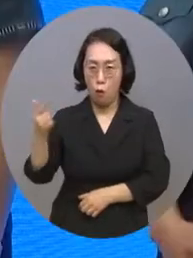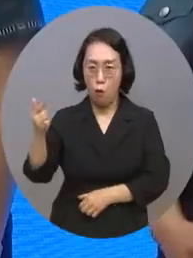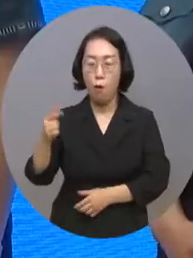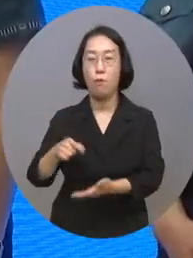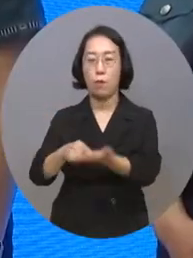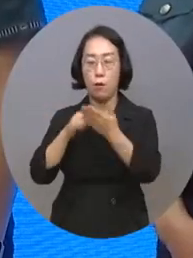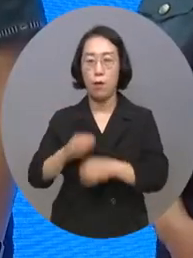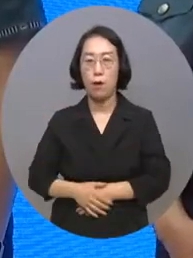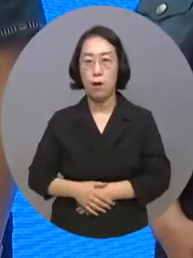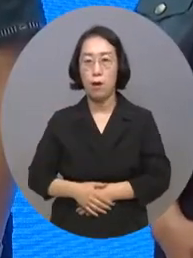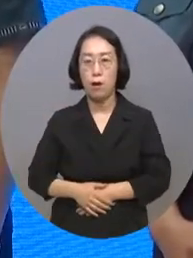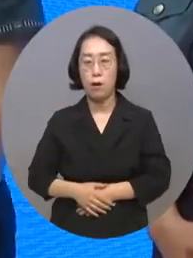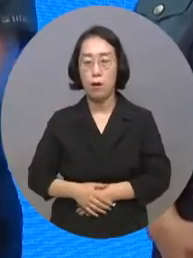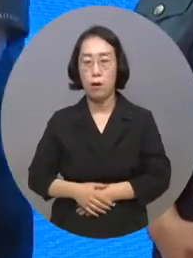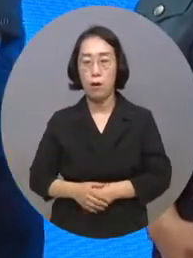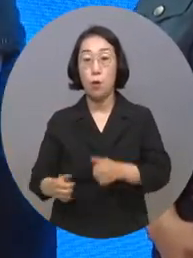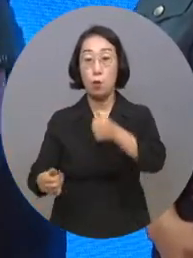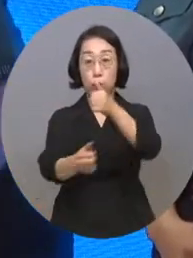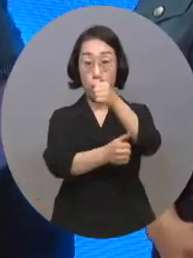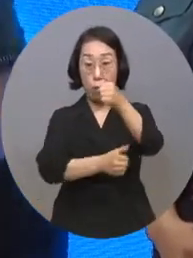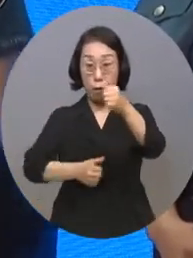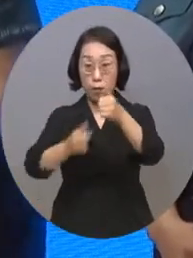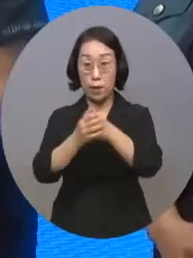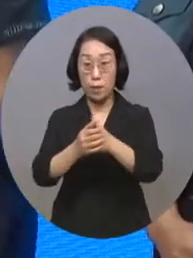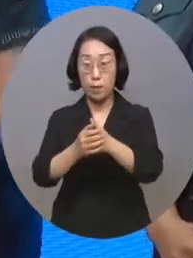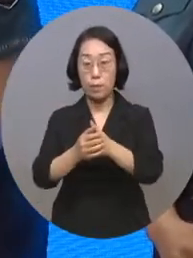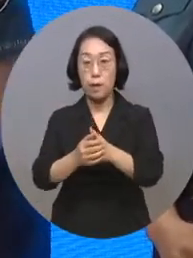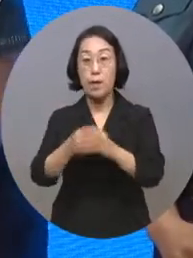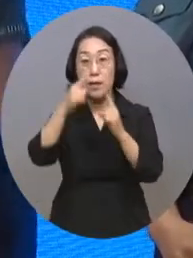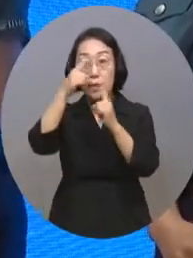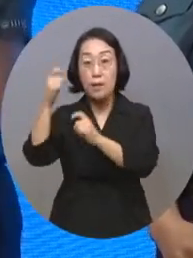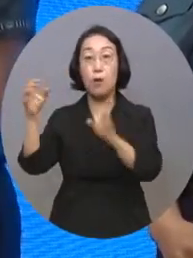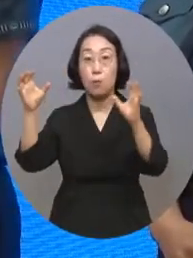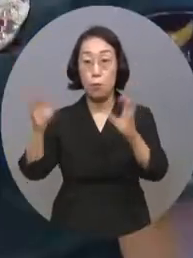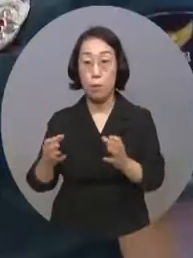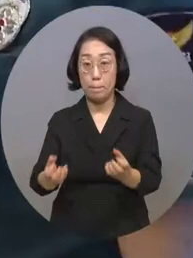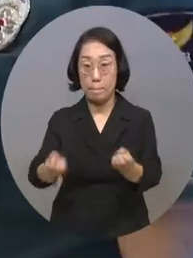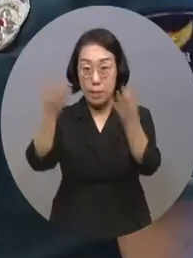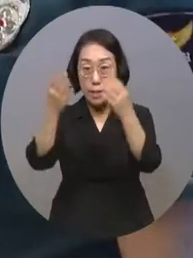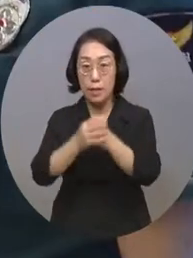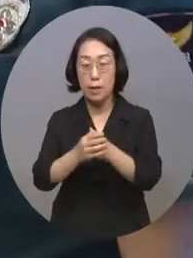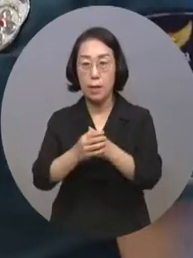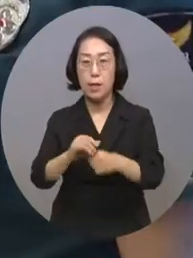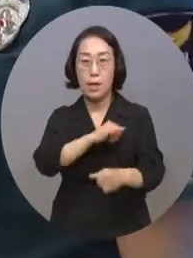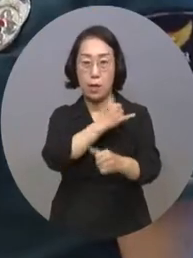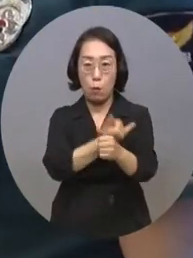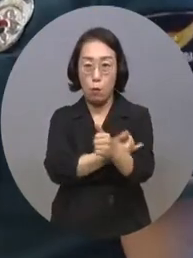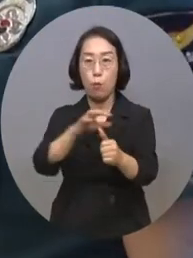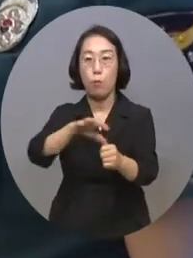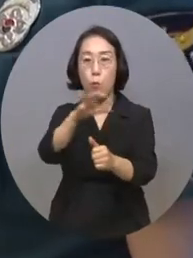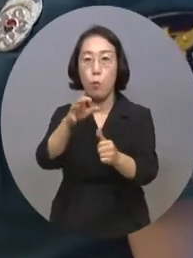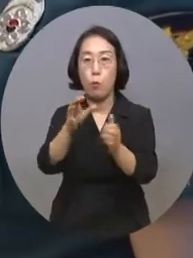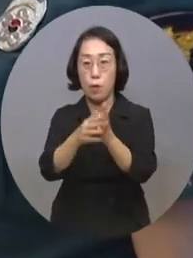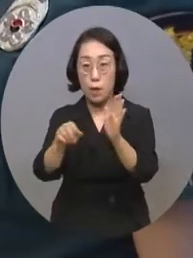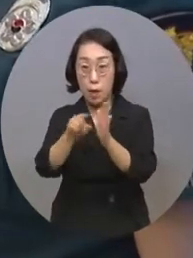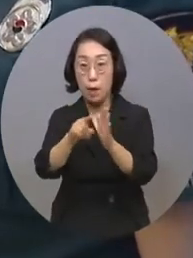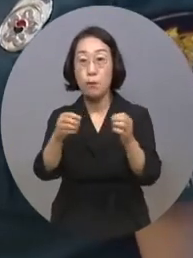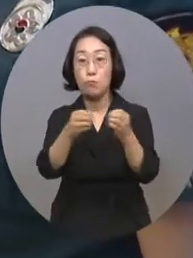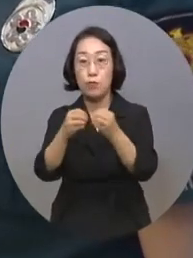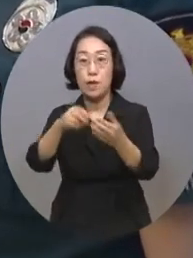경찰 위원회는 지난 21일 전남 도청에서 기념식을 갖고 도 우 민 인권 보호를 위한 선언문 낭독과